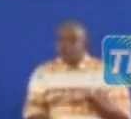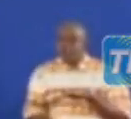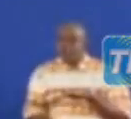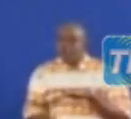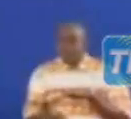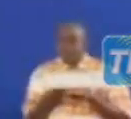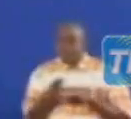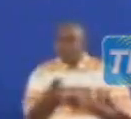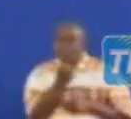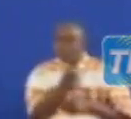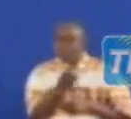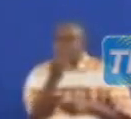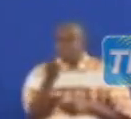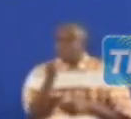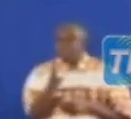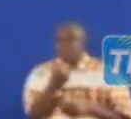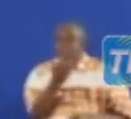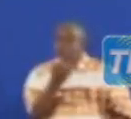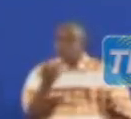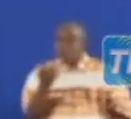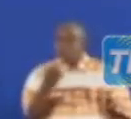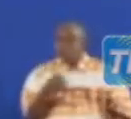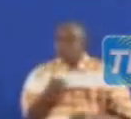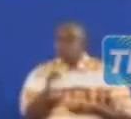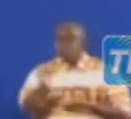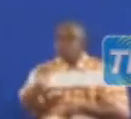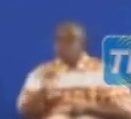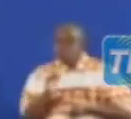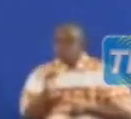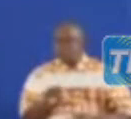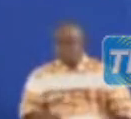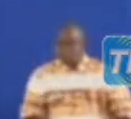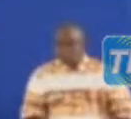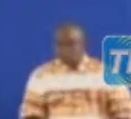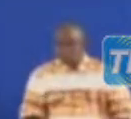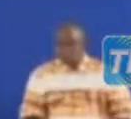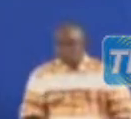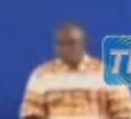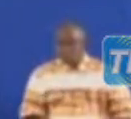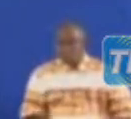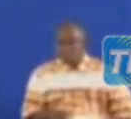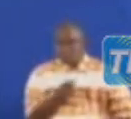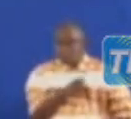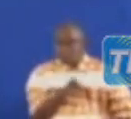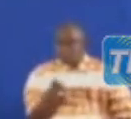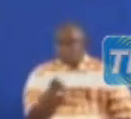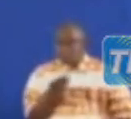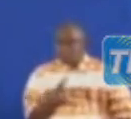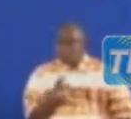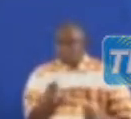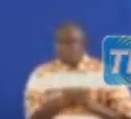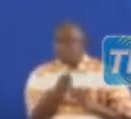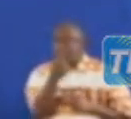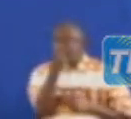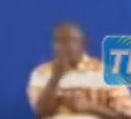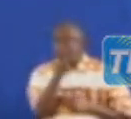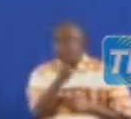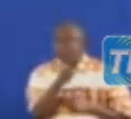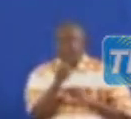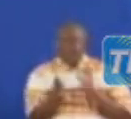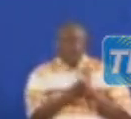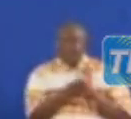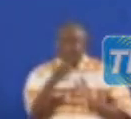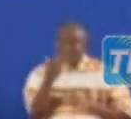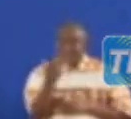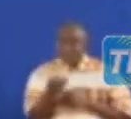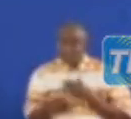shilingi bilioni 54.55 zimepokelewa. Kati ya fedha hizo shilingi bilioni